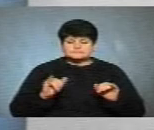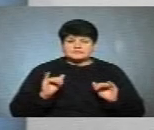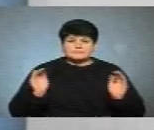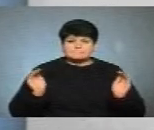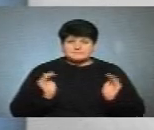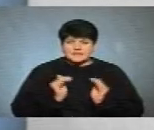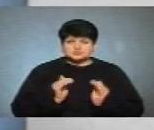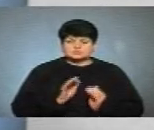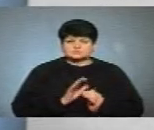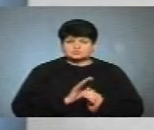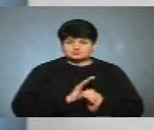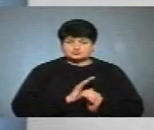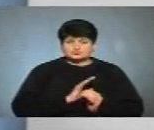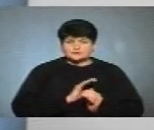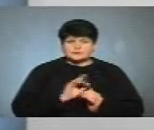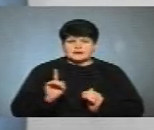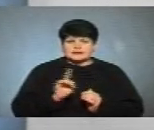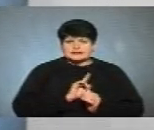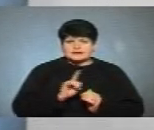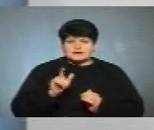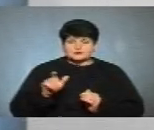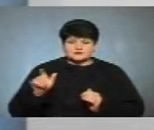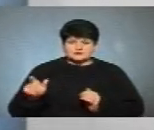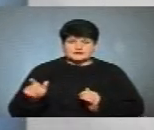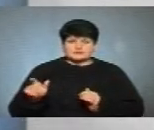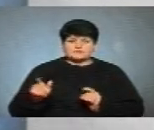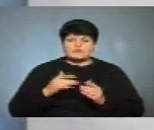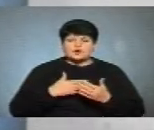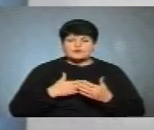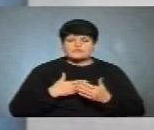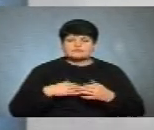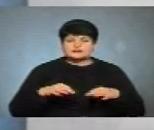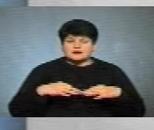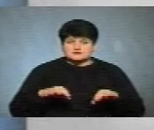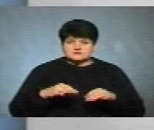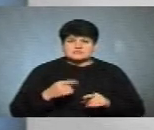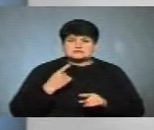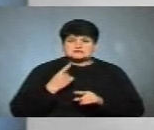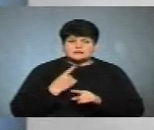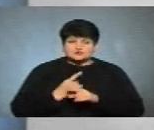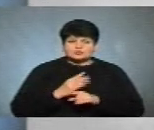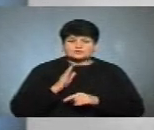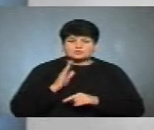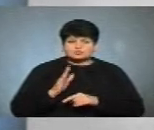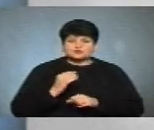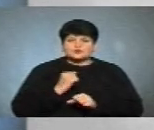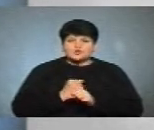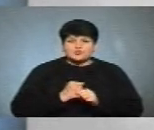було перетинання людей навіть в громадському транспорті. Заборонені будуть